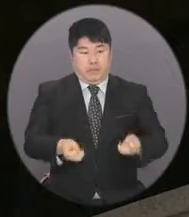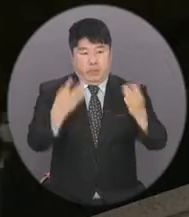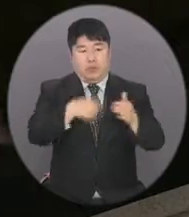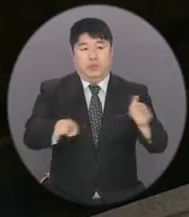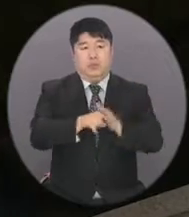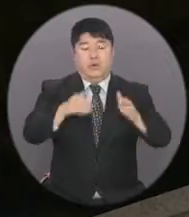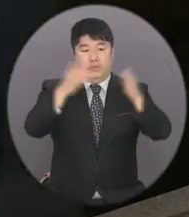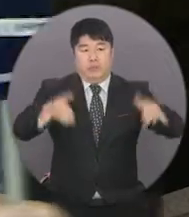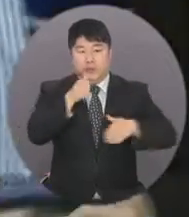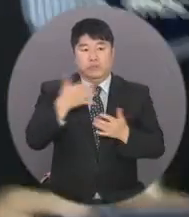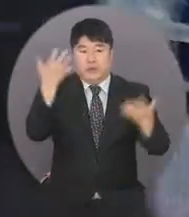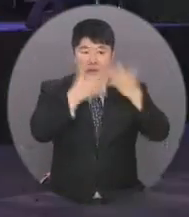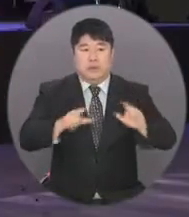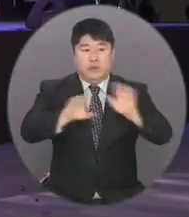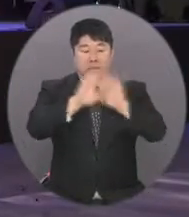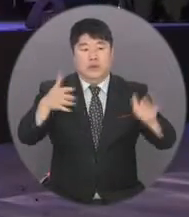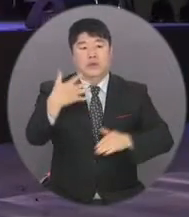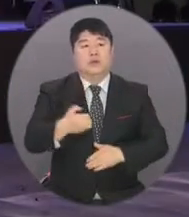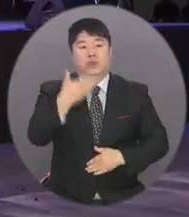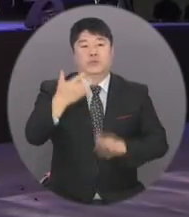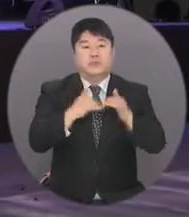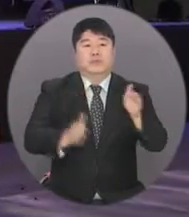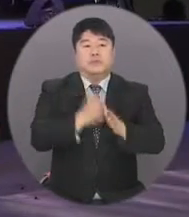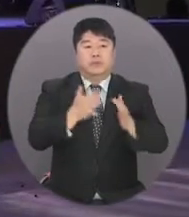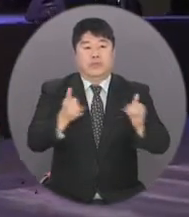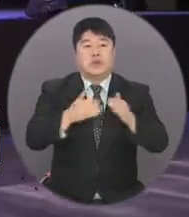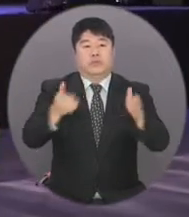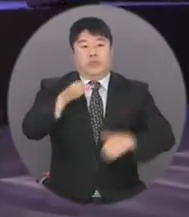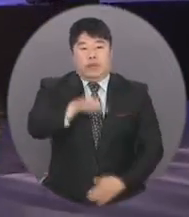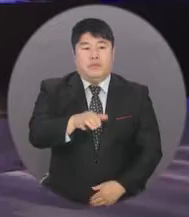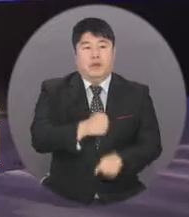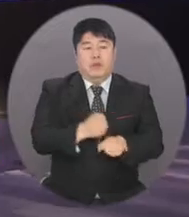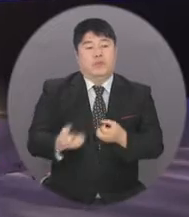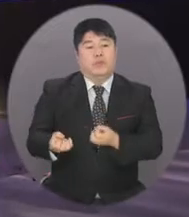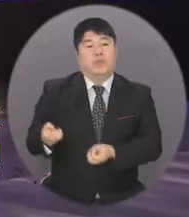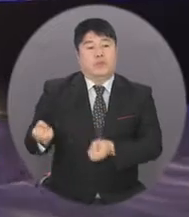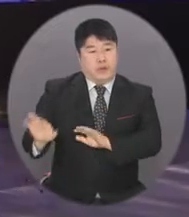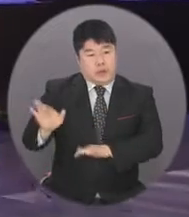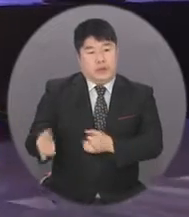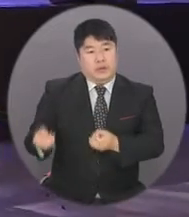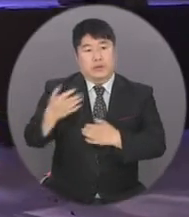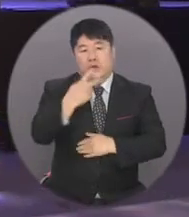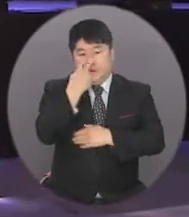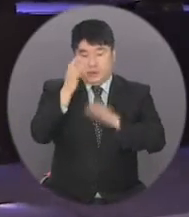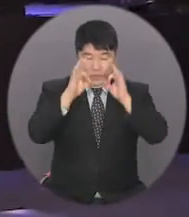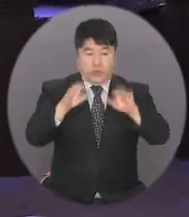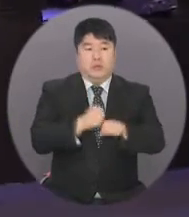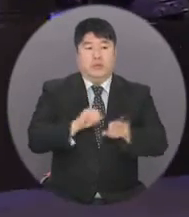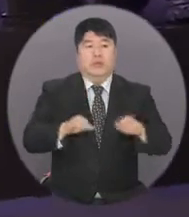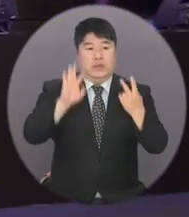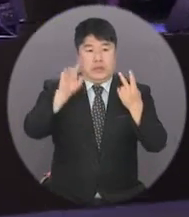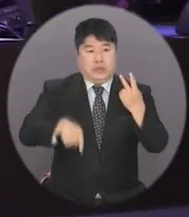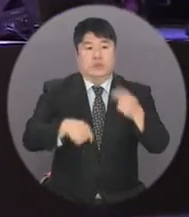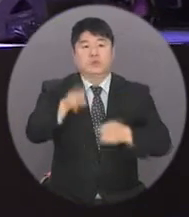있습니다. 흐린 날씨지만 99명의 시민들은 무대 앞에 앉아 공연을 지켜보고 있습니다. 무대 위에서는 현재 2부에